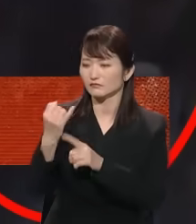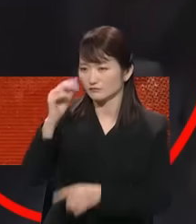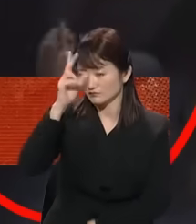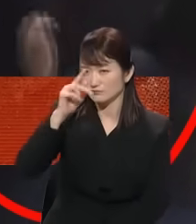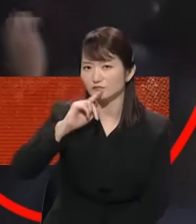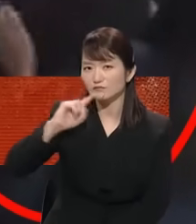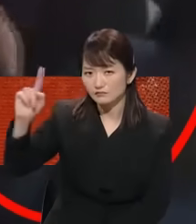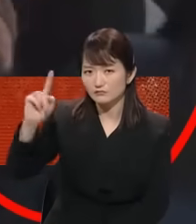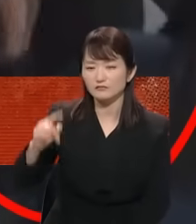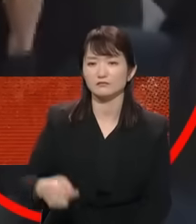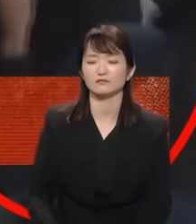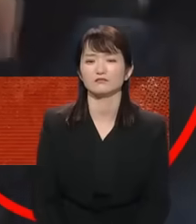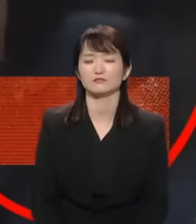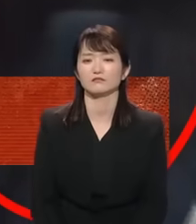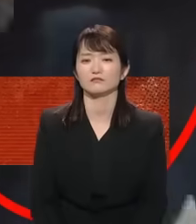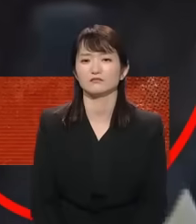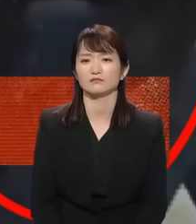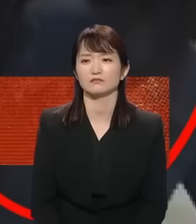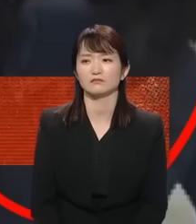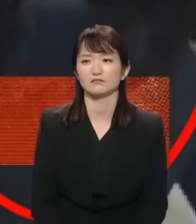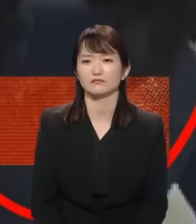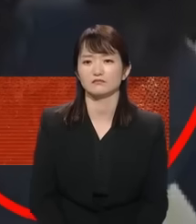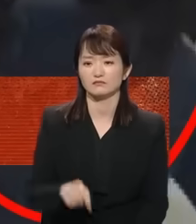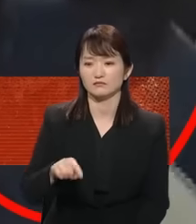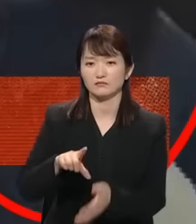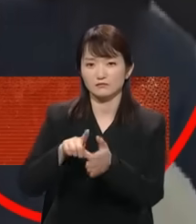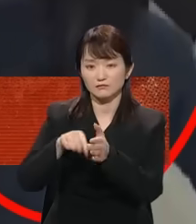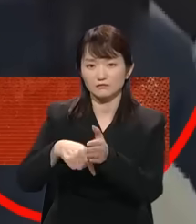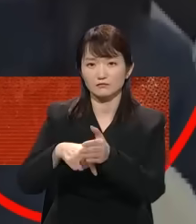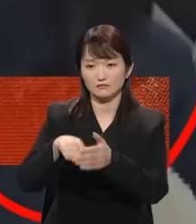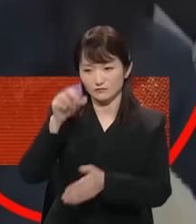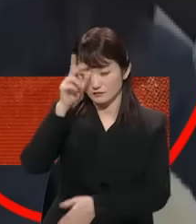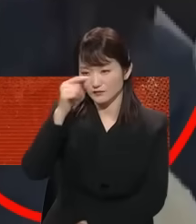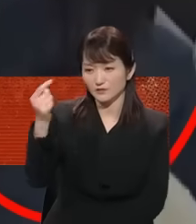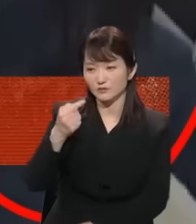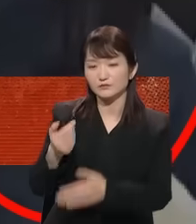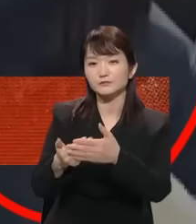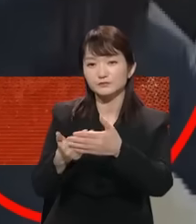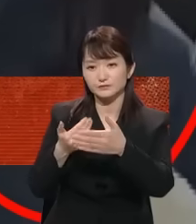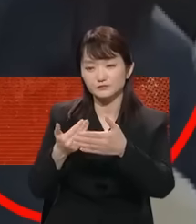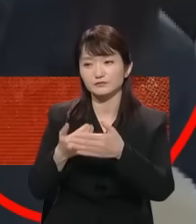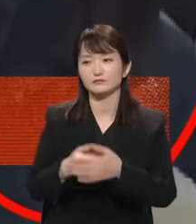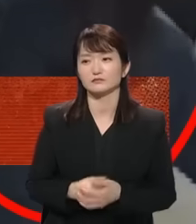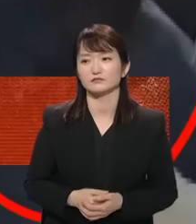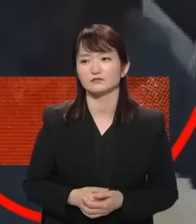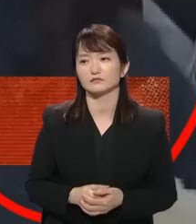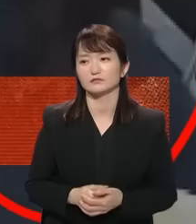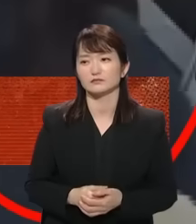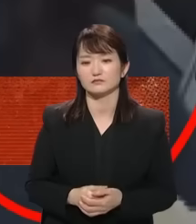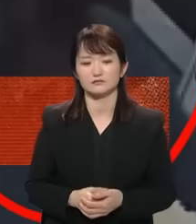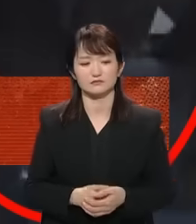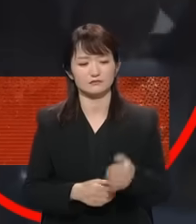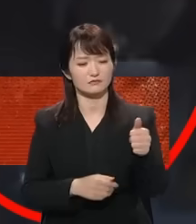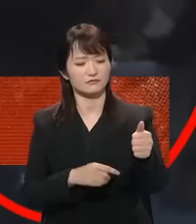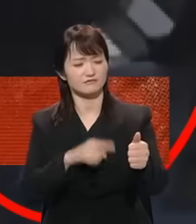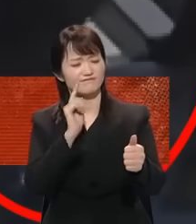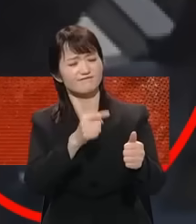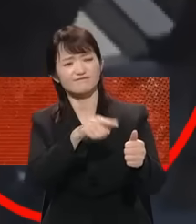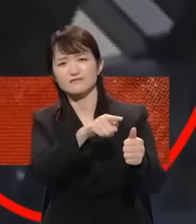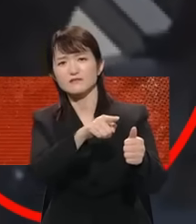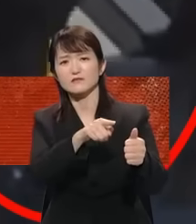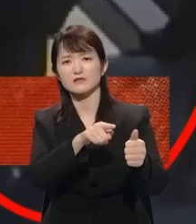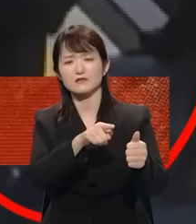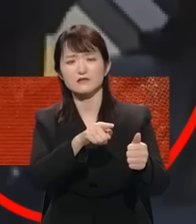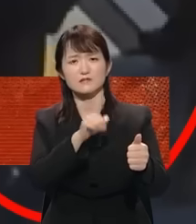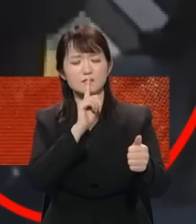갖다 했다는 거예요 그러니까 이제 그 과정에서 이제 경찰이 오기 전까지 아 이게 계속 삿대질 하면서 문제가 이제